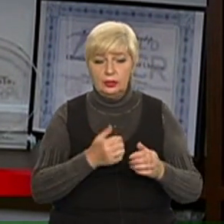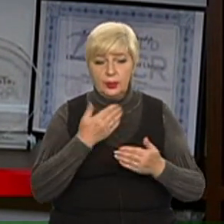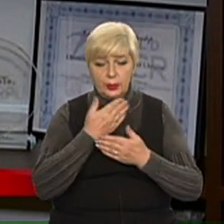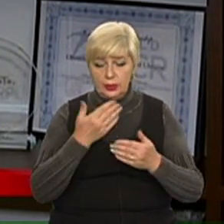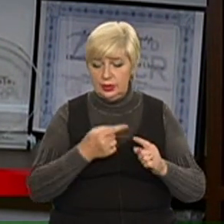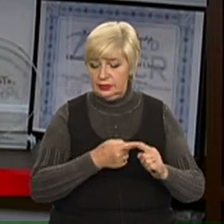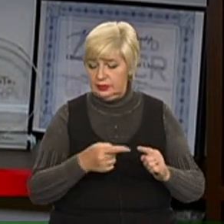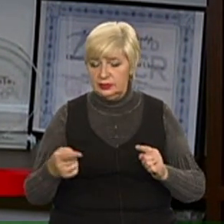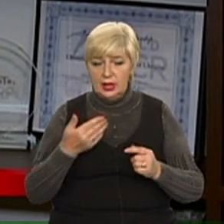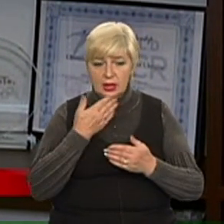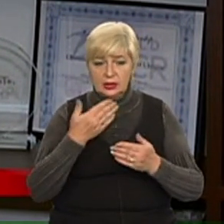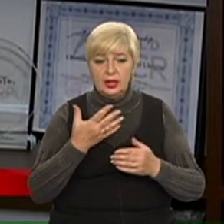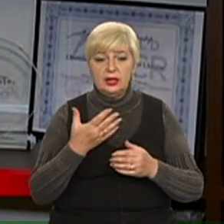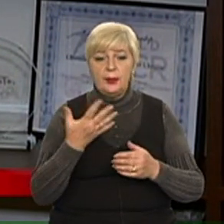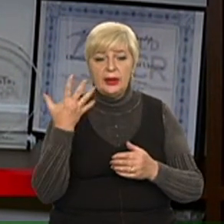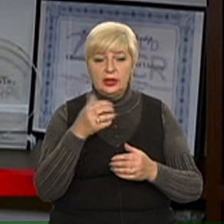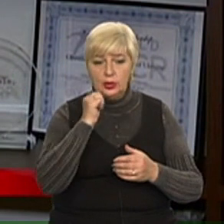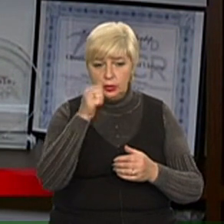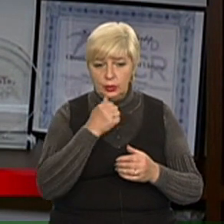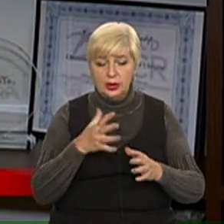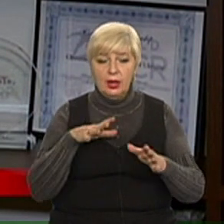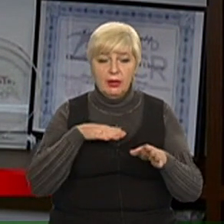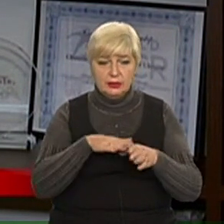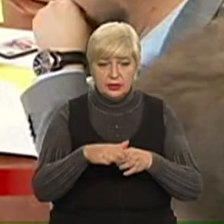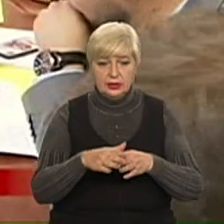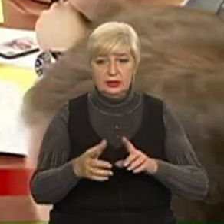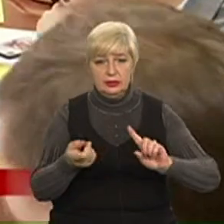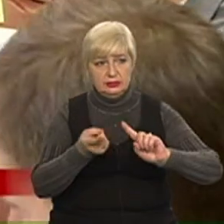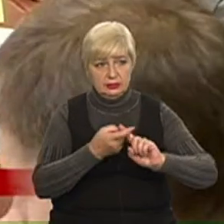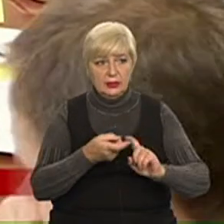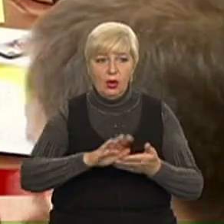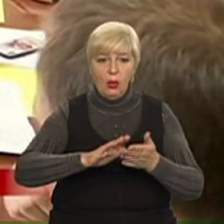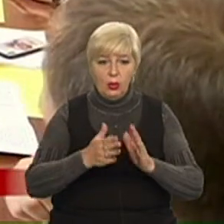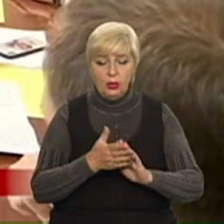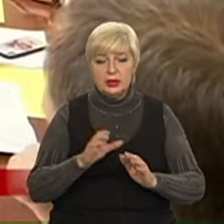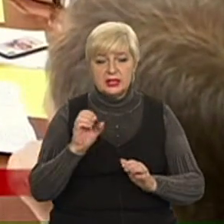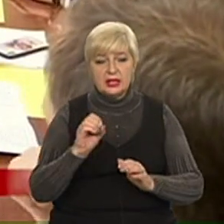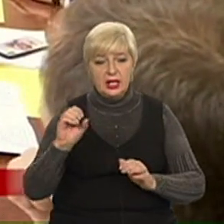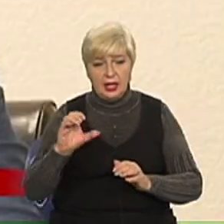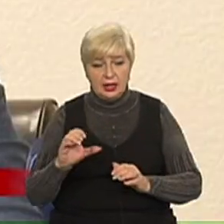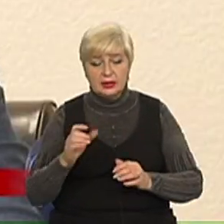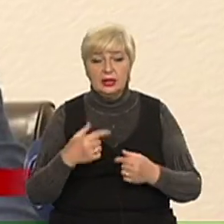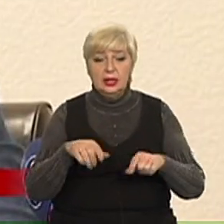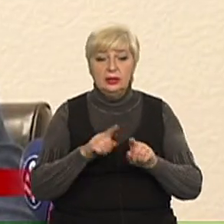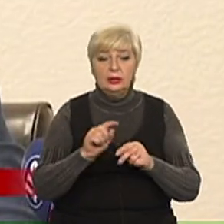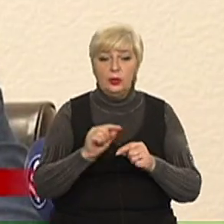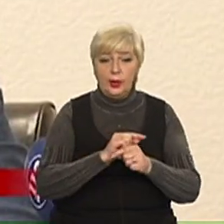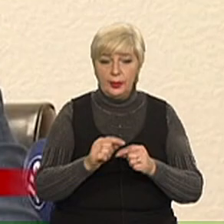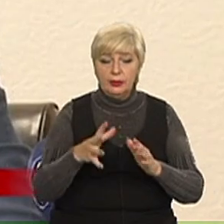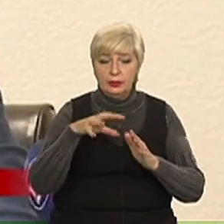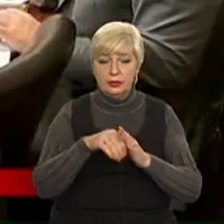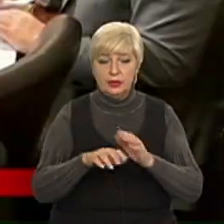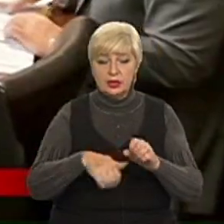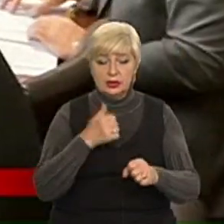5 років, які втілені в угоді Україна з ЄС. Ту саму поправку вніс Андрій Герус, голова